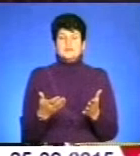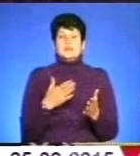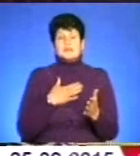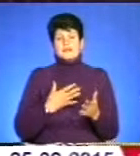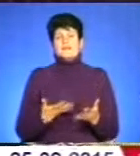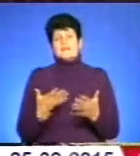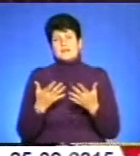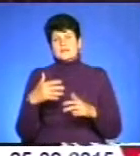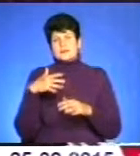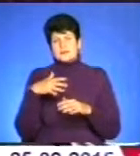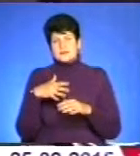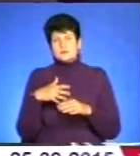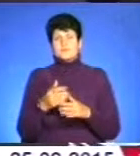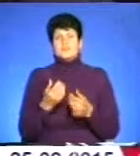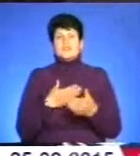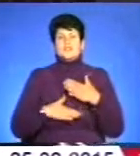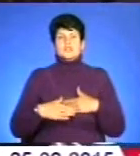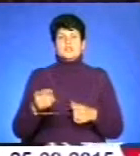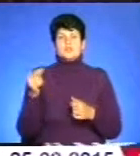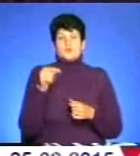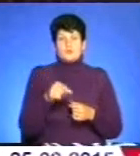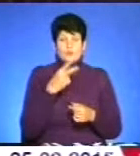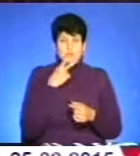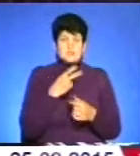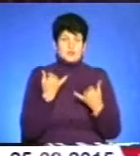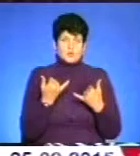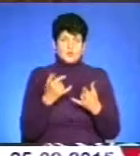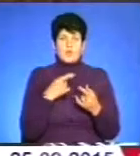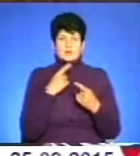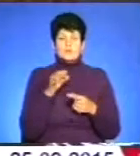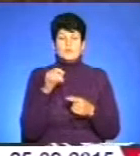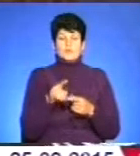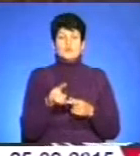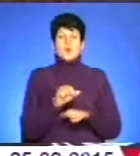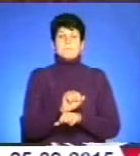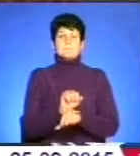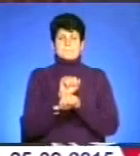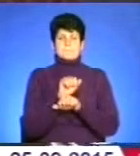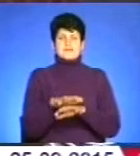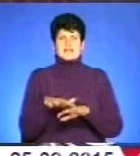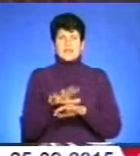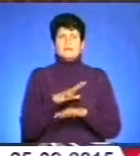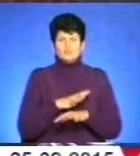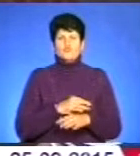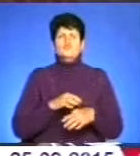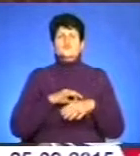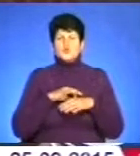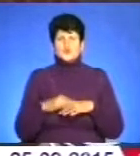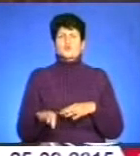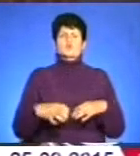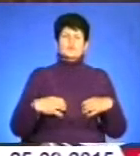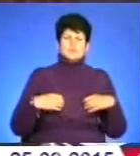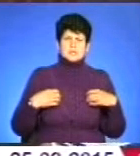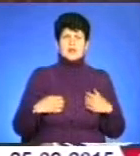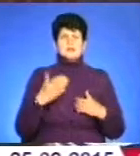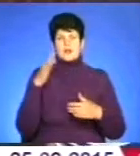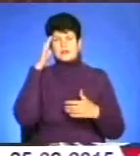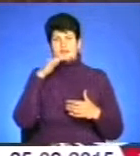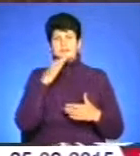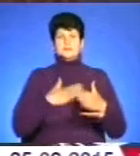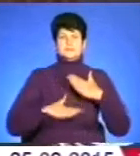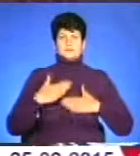ясна річ, що він би тішився тому, бачите, я сьогодні говорила про те, що Майдан був, це жорстоко, це страшно, але тато би був втішений тим,